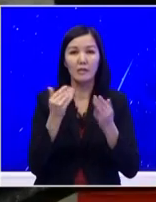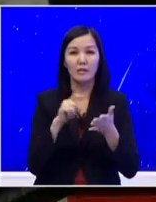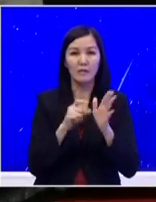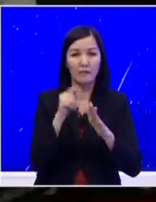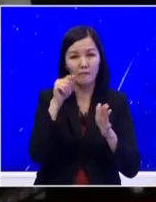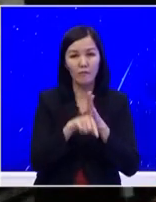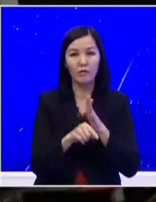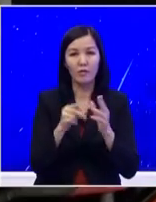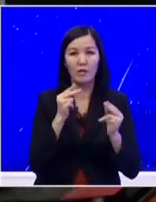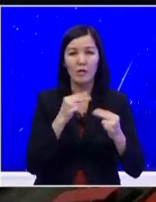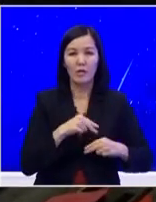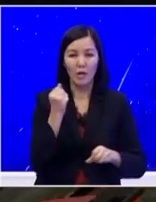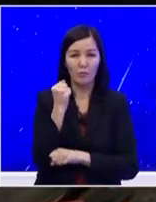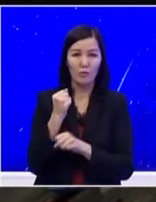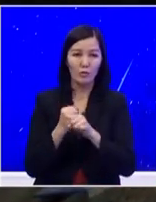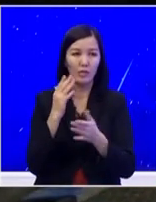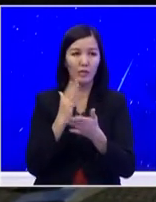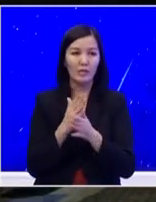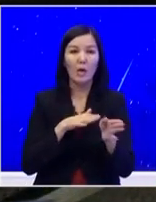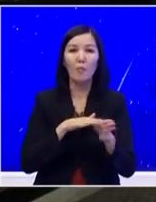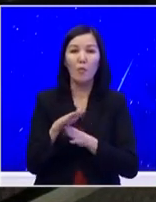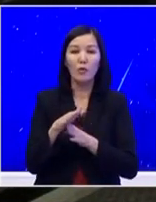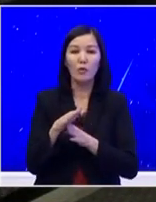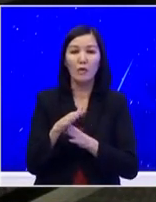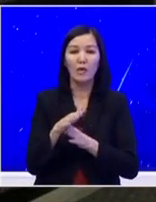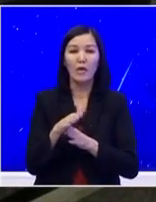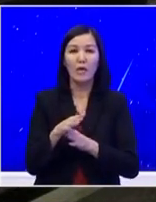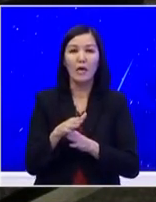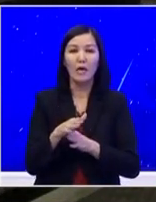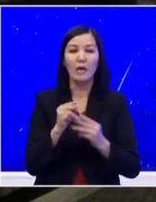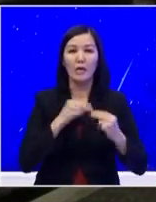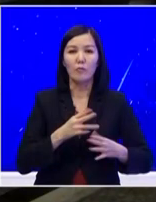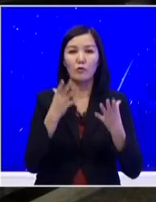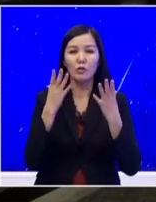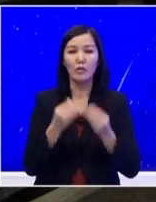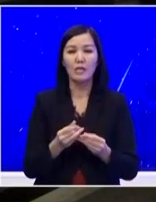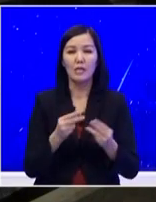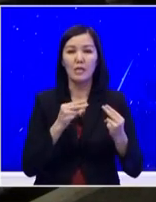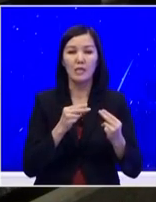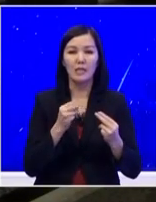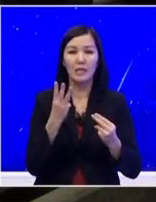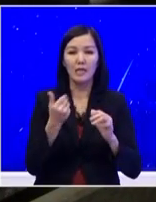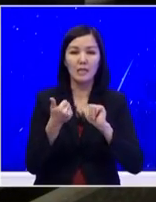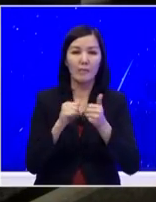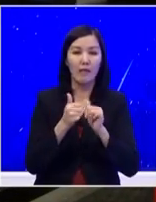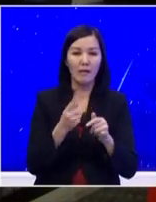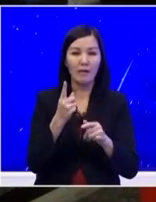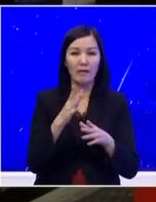Мы вошли в свой полный график. Работаем 3 смены в сутки.